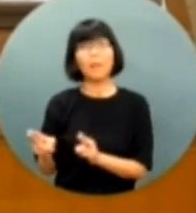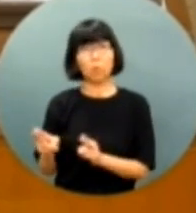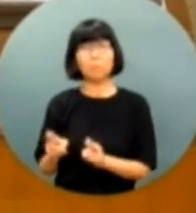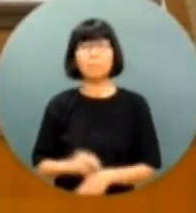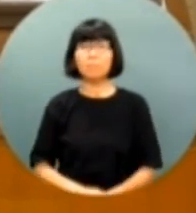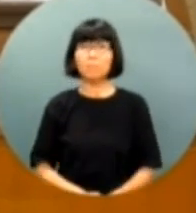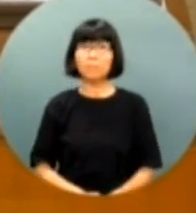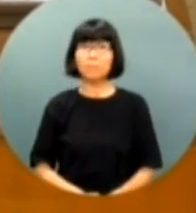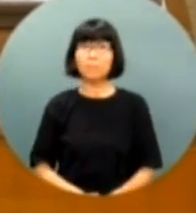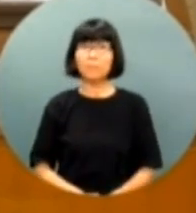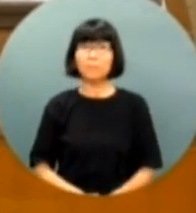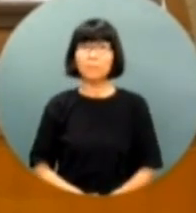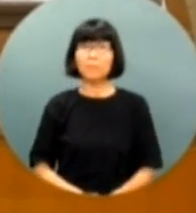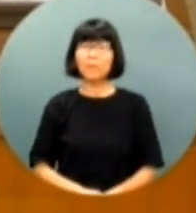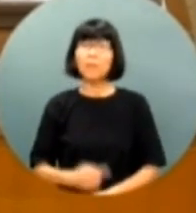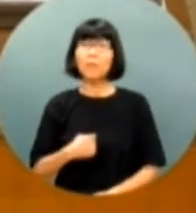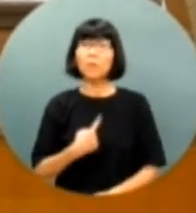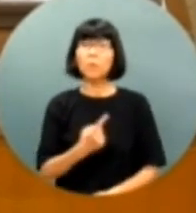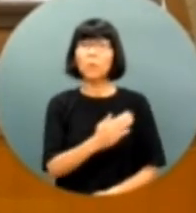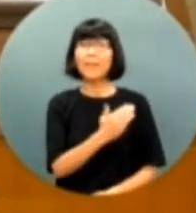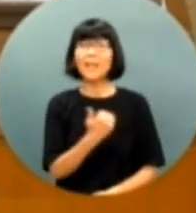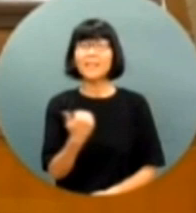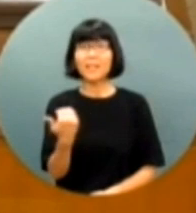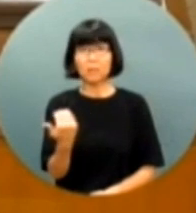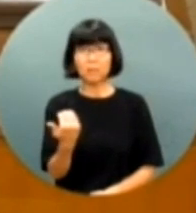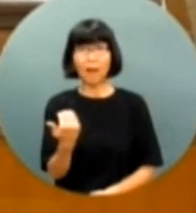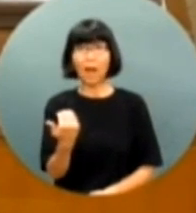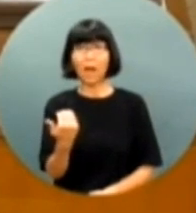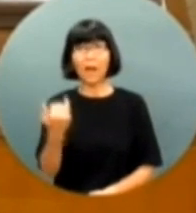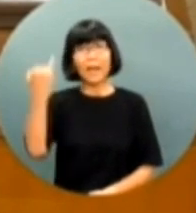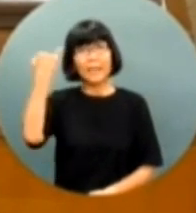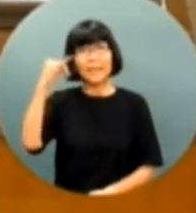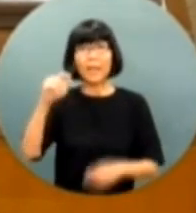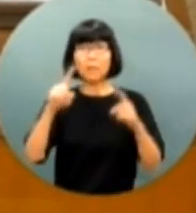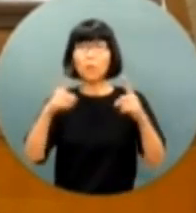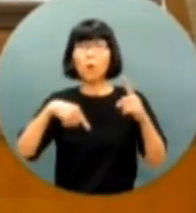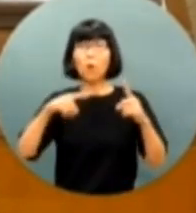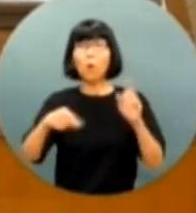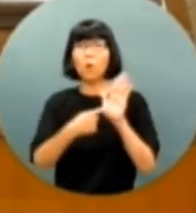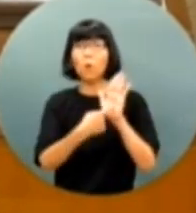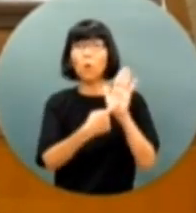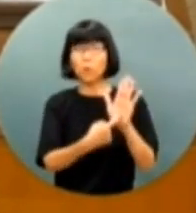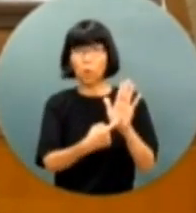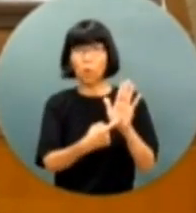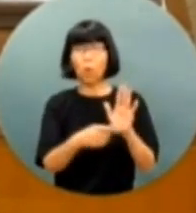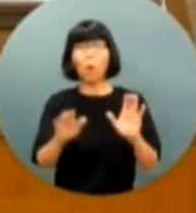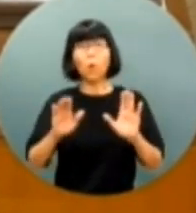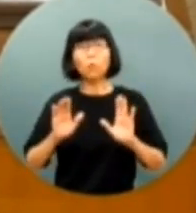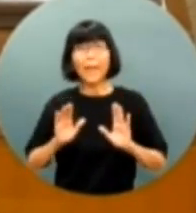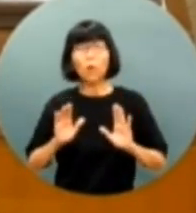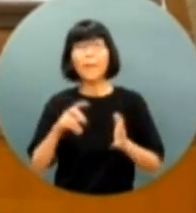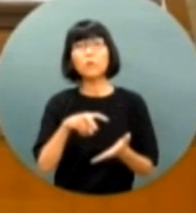。したがいまして、私たちそれのいわば意見の公表を受けた受け止める立場